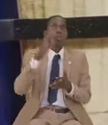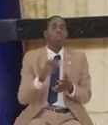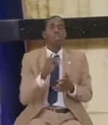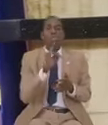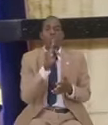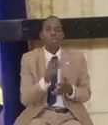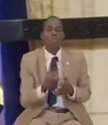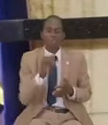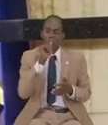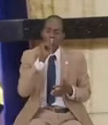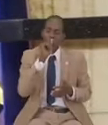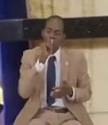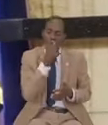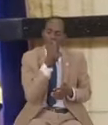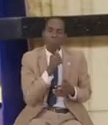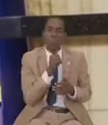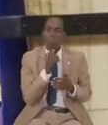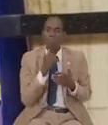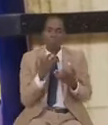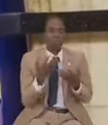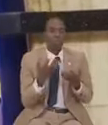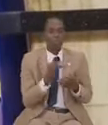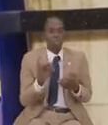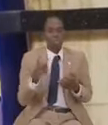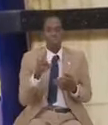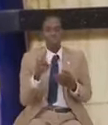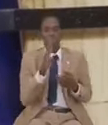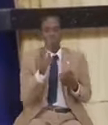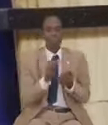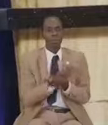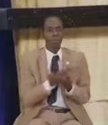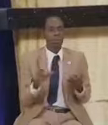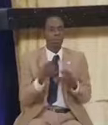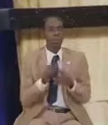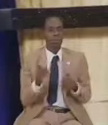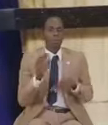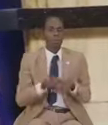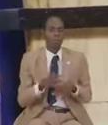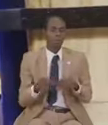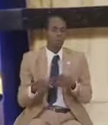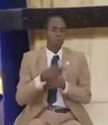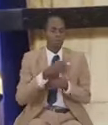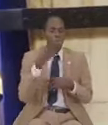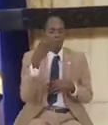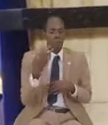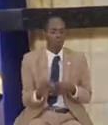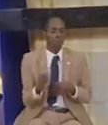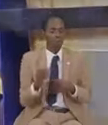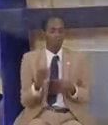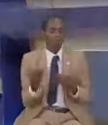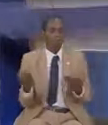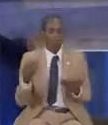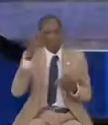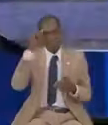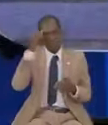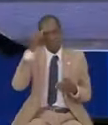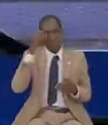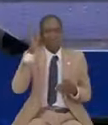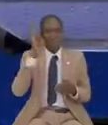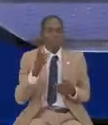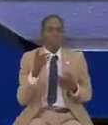nous voulons qu'aucun périsse mais le jour de jugement viendra voir ceci ecclésia